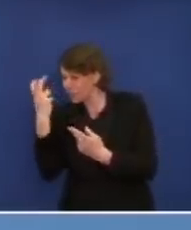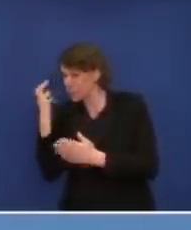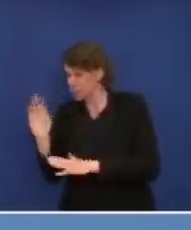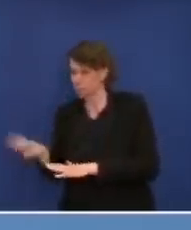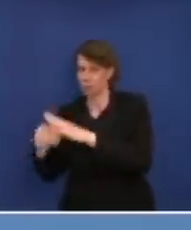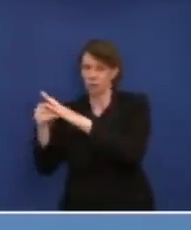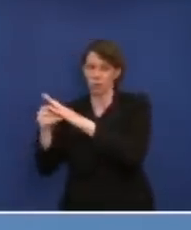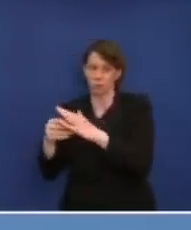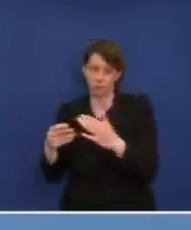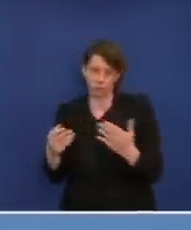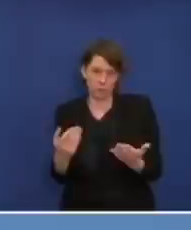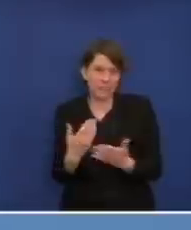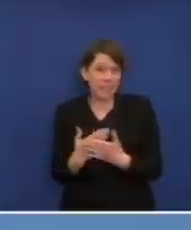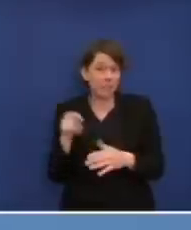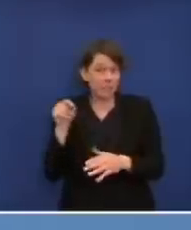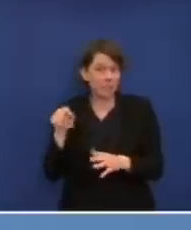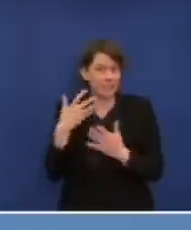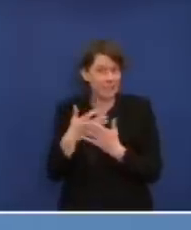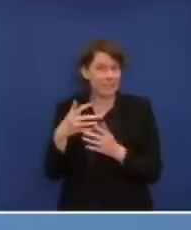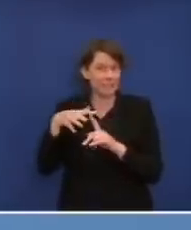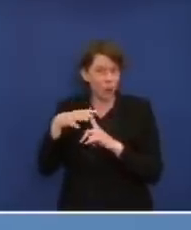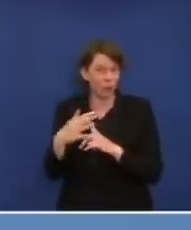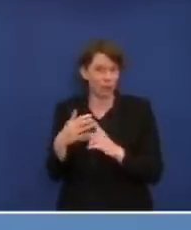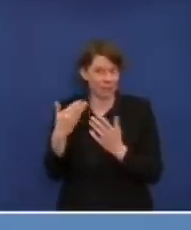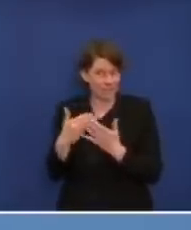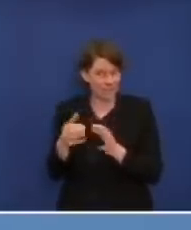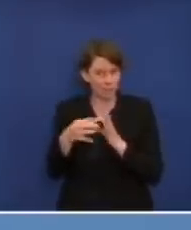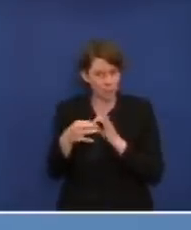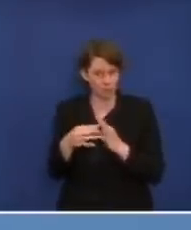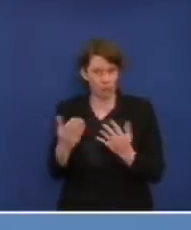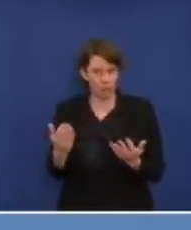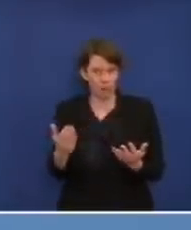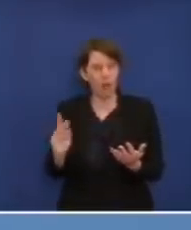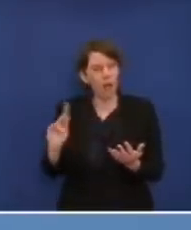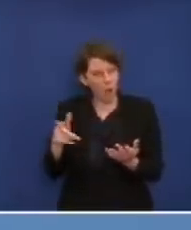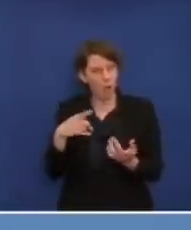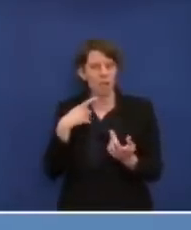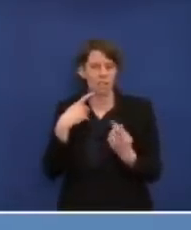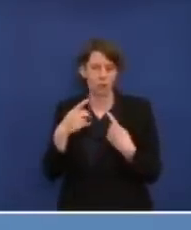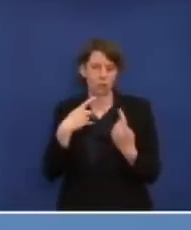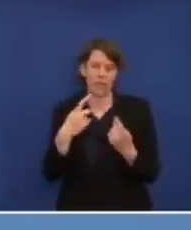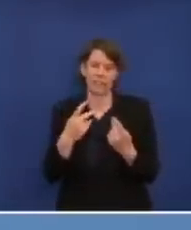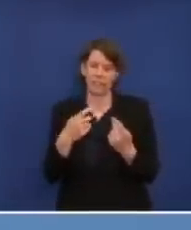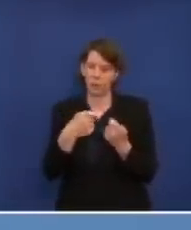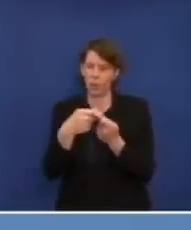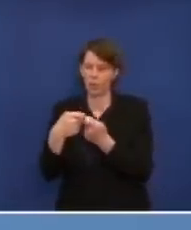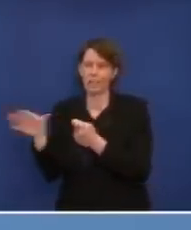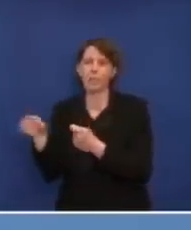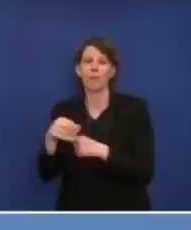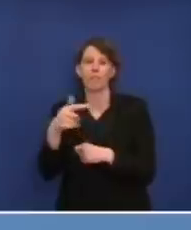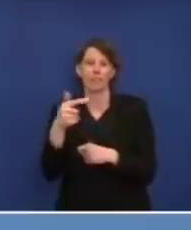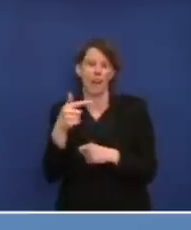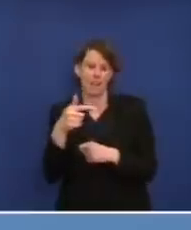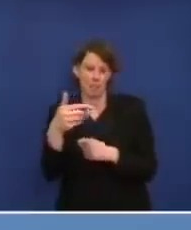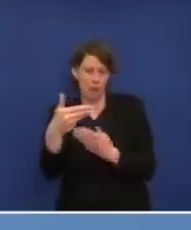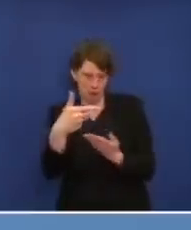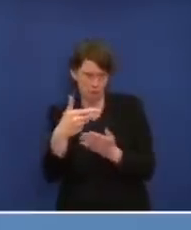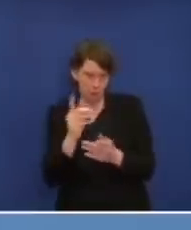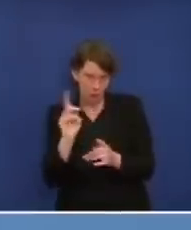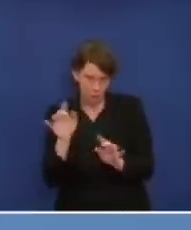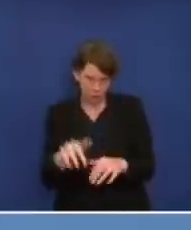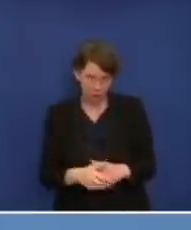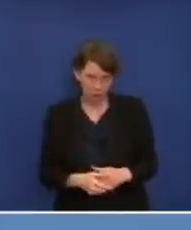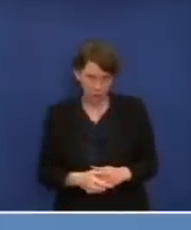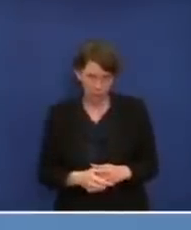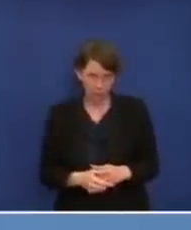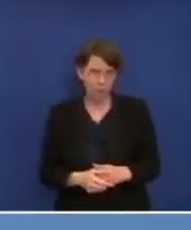es in diesem Kontext durchaus auch Gesprächskontakte zu den Taliban.